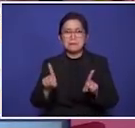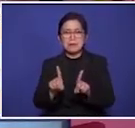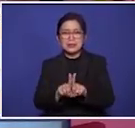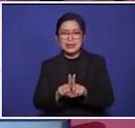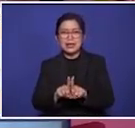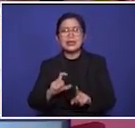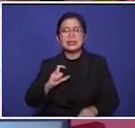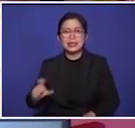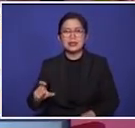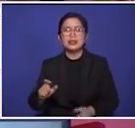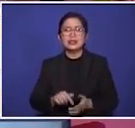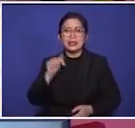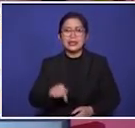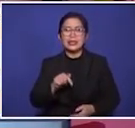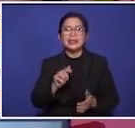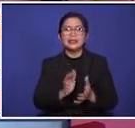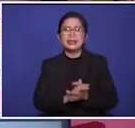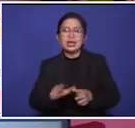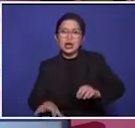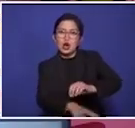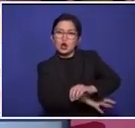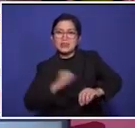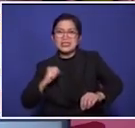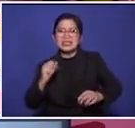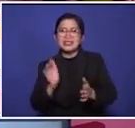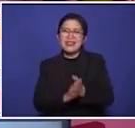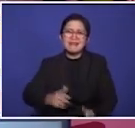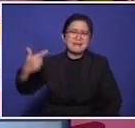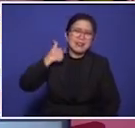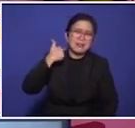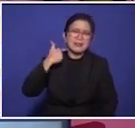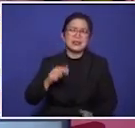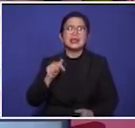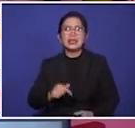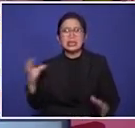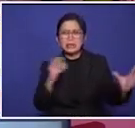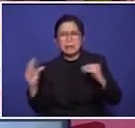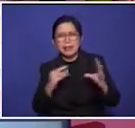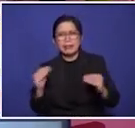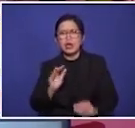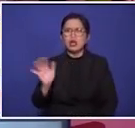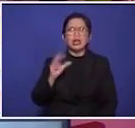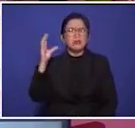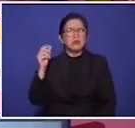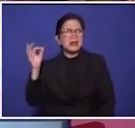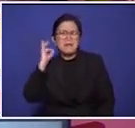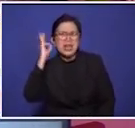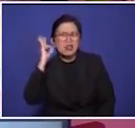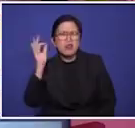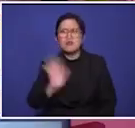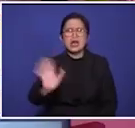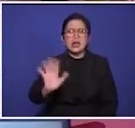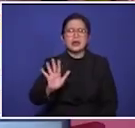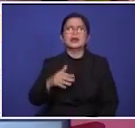masing-masanganonid korupsi dan terorisme sekali lagi ini adalah debat dan bukan pidato adu gagasan pemikiran dan